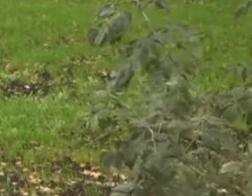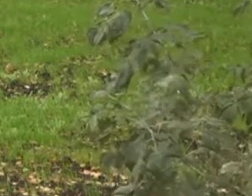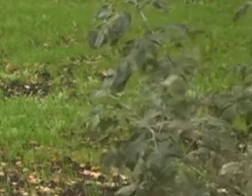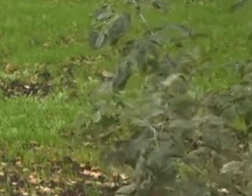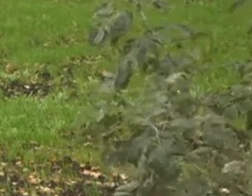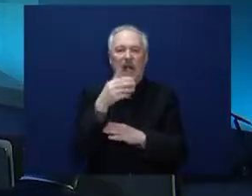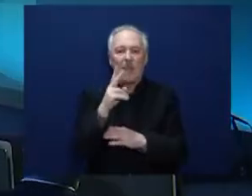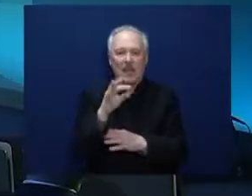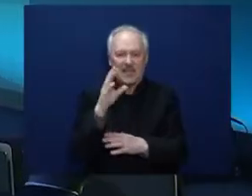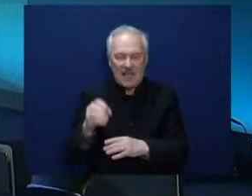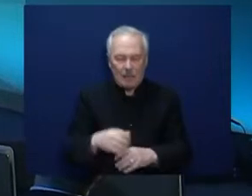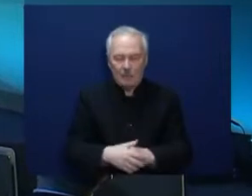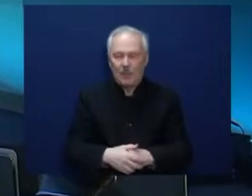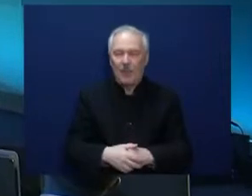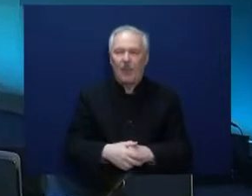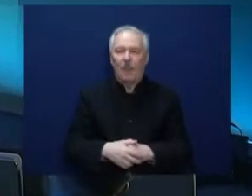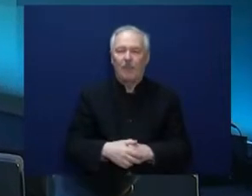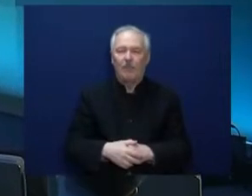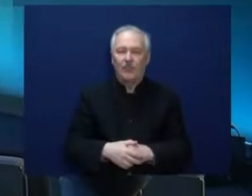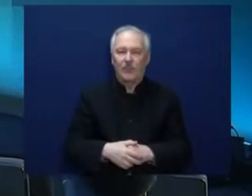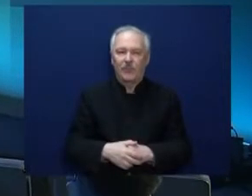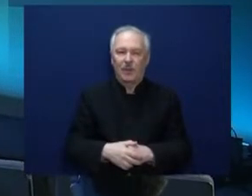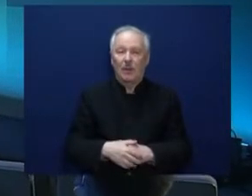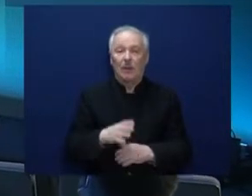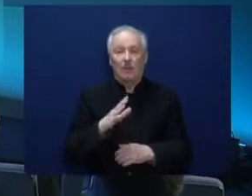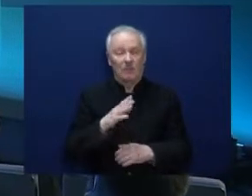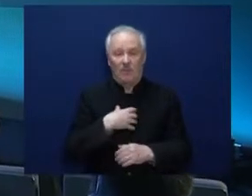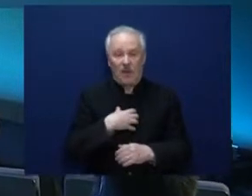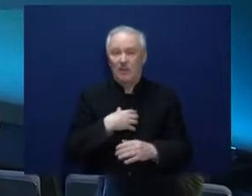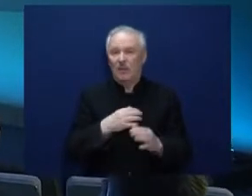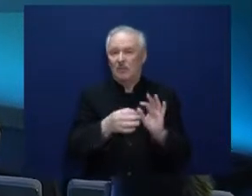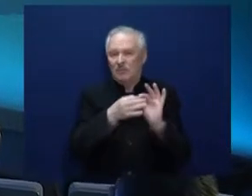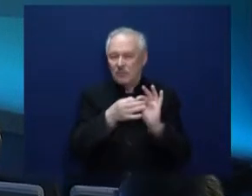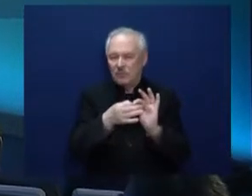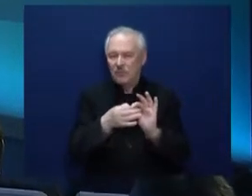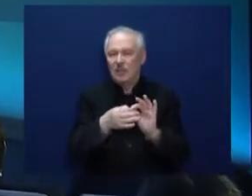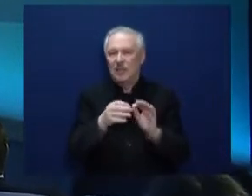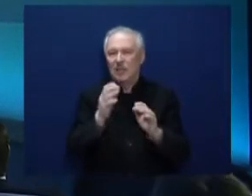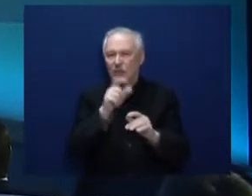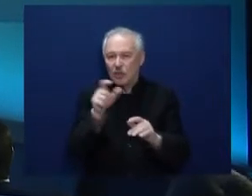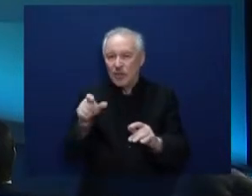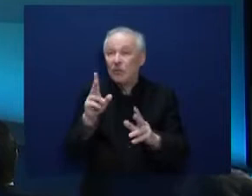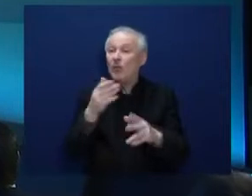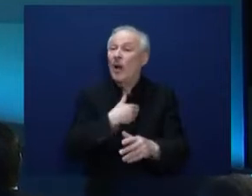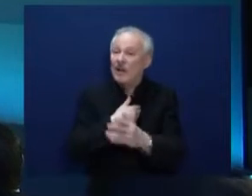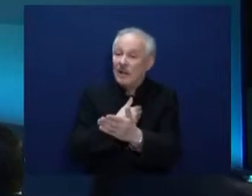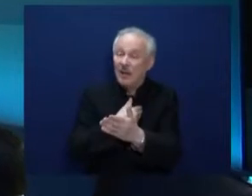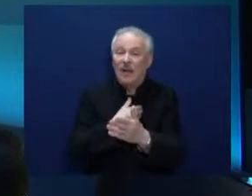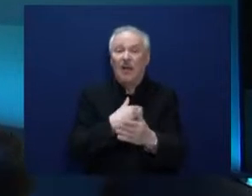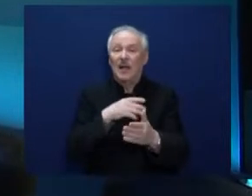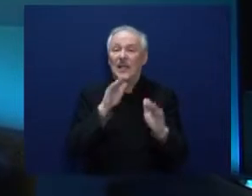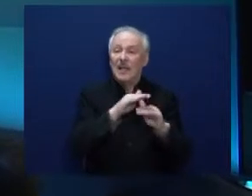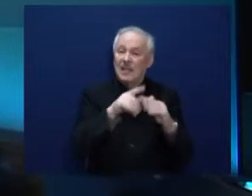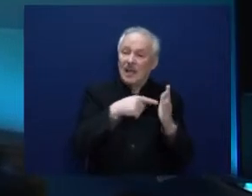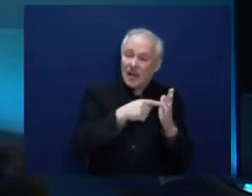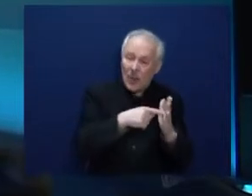возраста встретиться. Очень важно быть в коммуникации с жителями, что хотят детский городок, спортивный, прокат, велосипед.